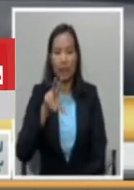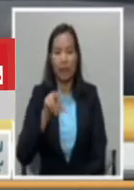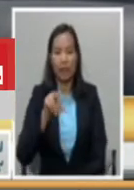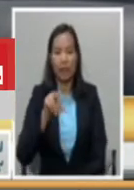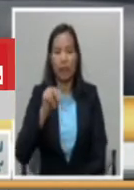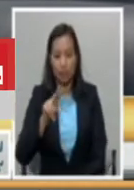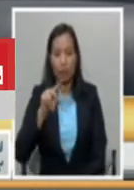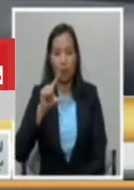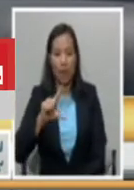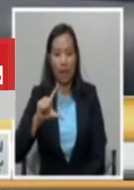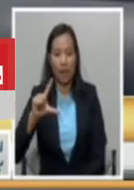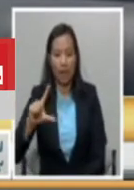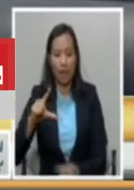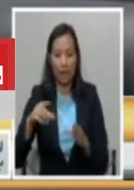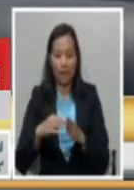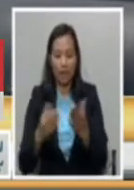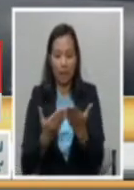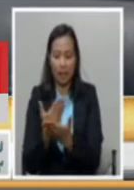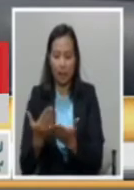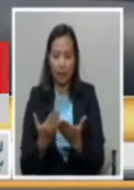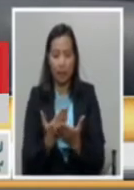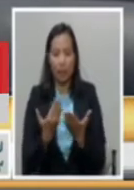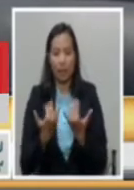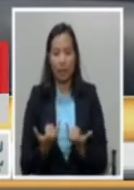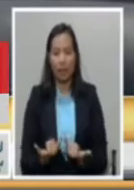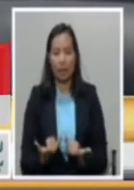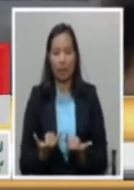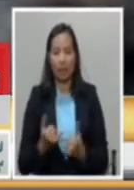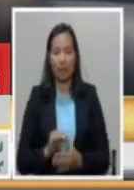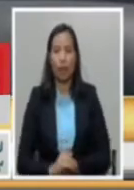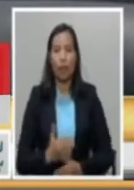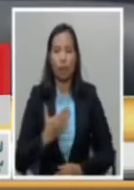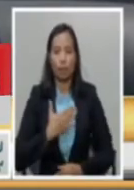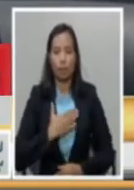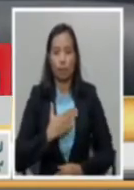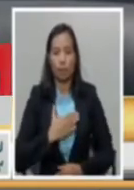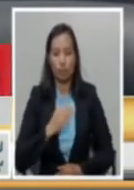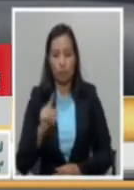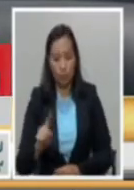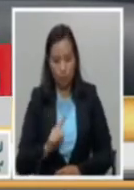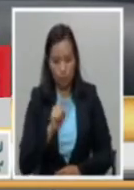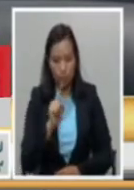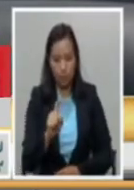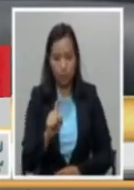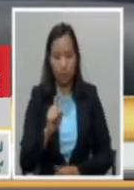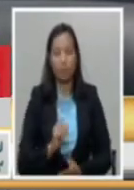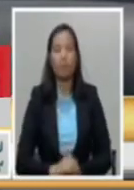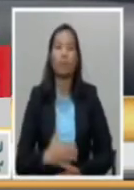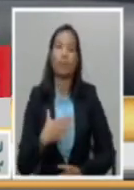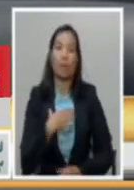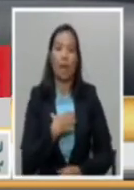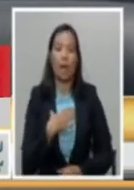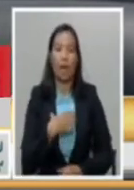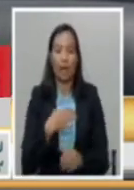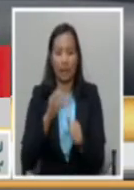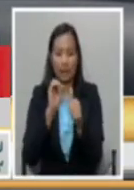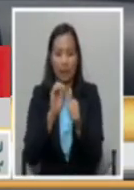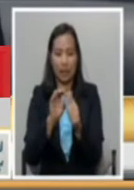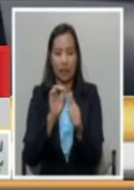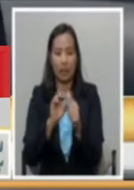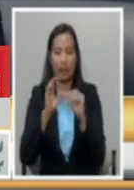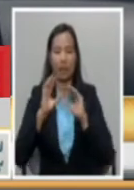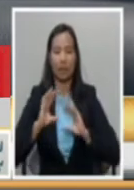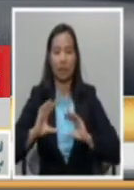านที่กำลังพิจารณาอยู่ในขณะนี้กับผมมีข้อท้วงติงที่อยากจะแนะนำไปยังรัฐบ